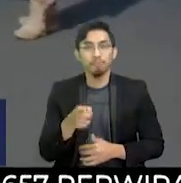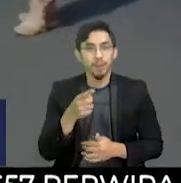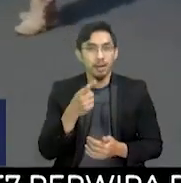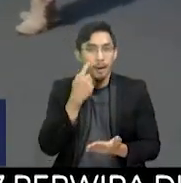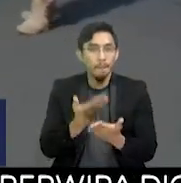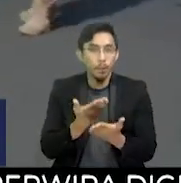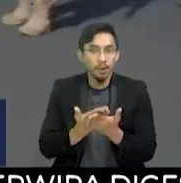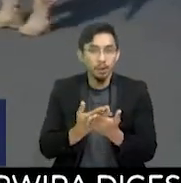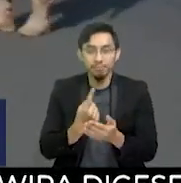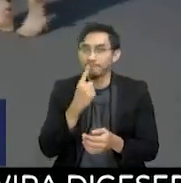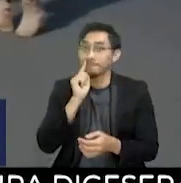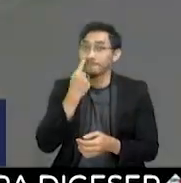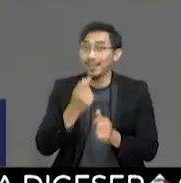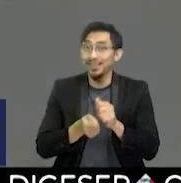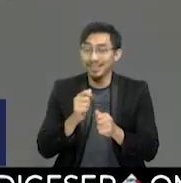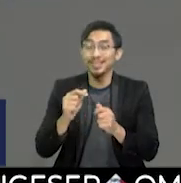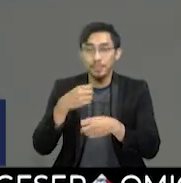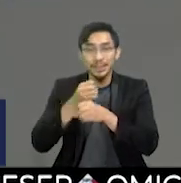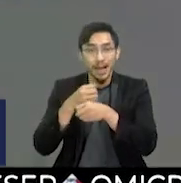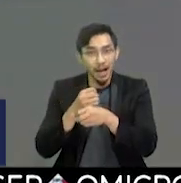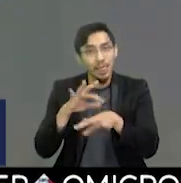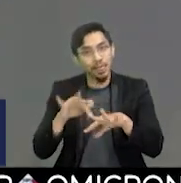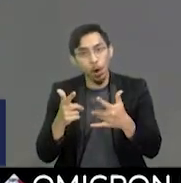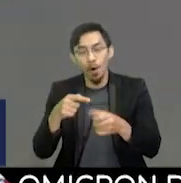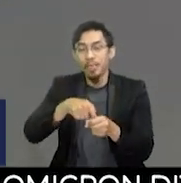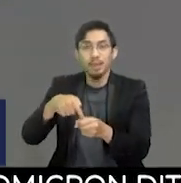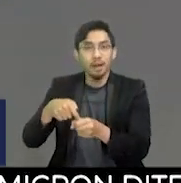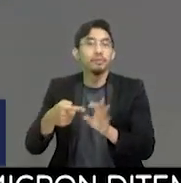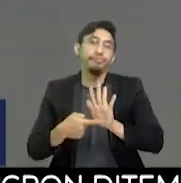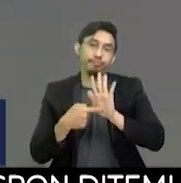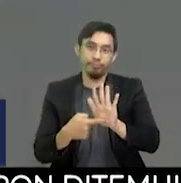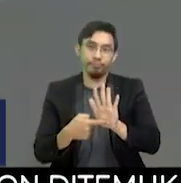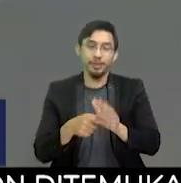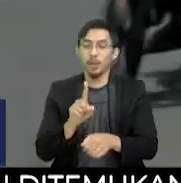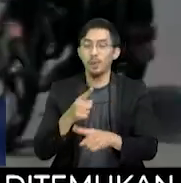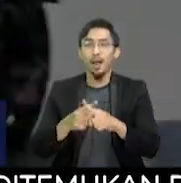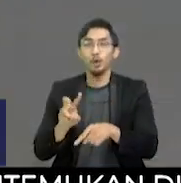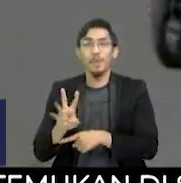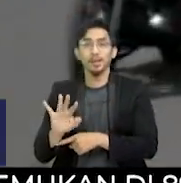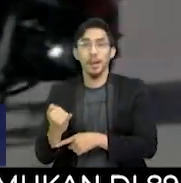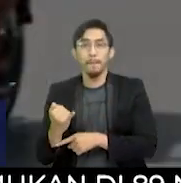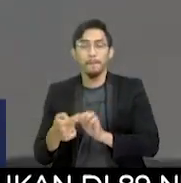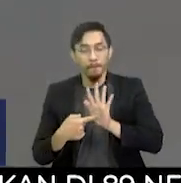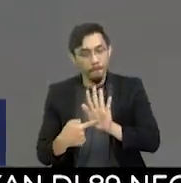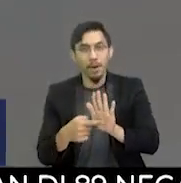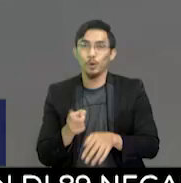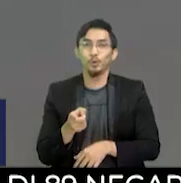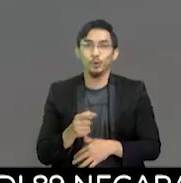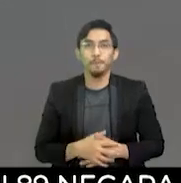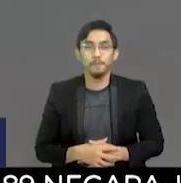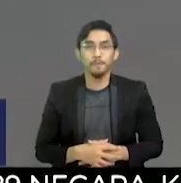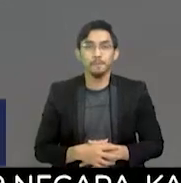PCR 3 kali 24 jam atau tes antigen 1 kali 24 jam. Dan sementara itu, nantinya Satlantas Polres